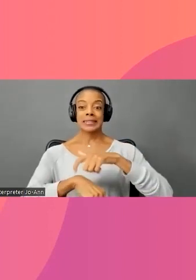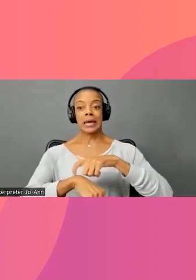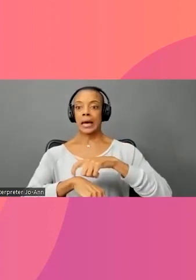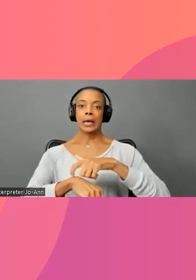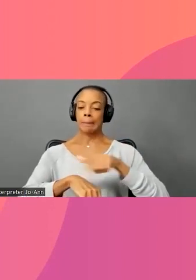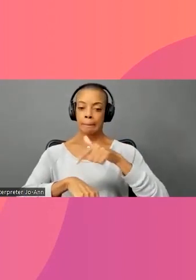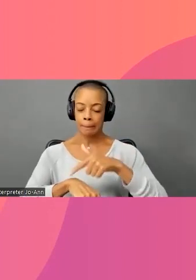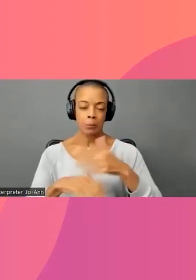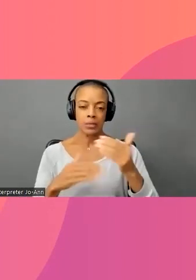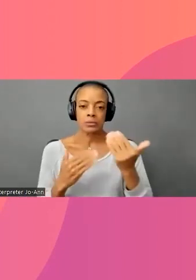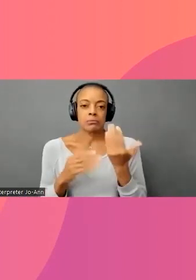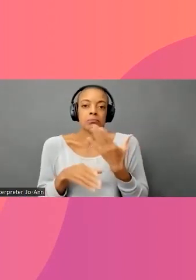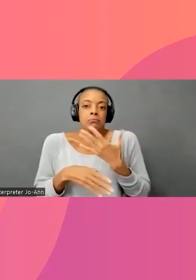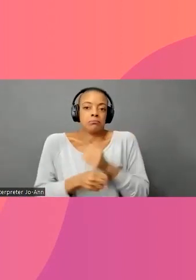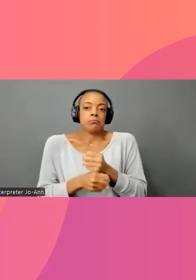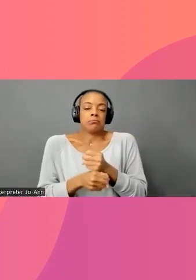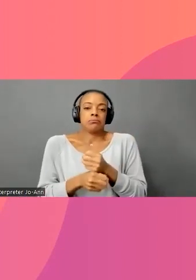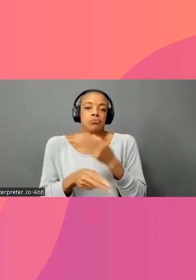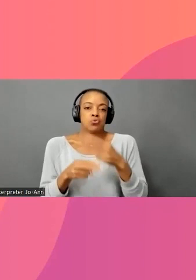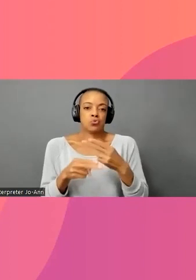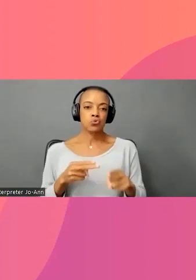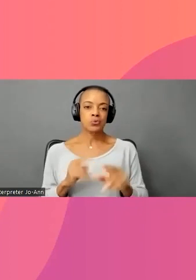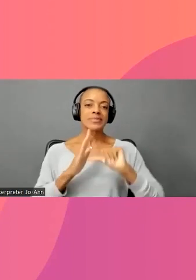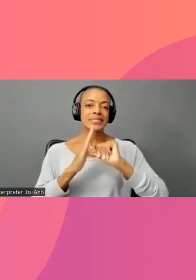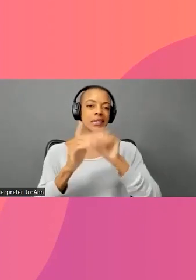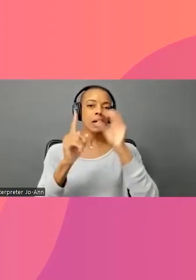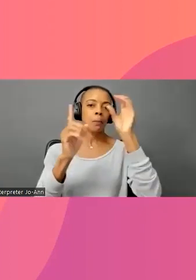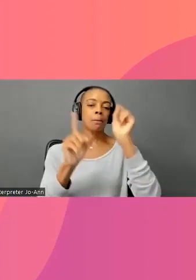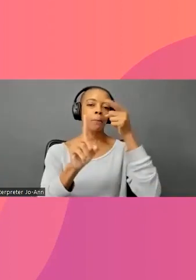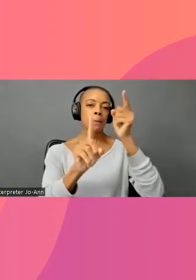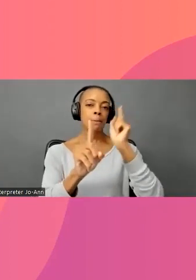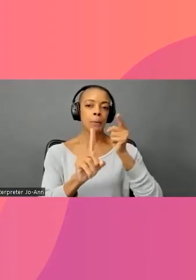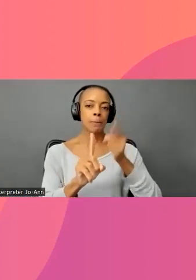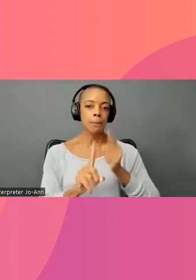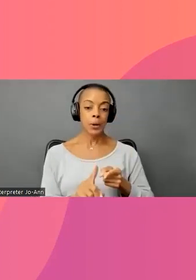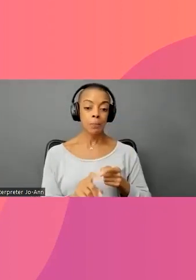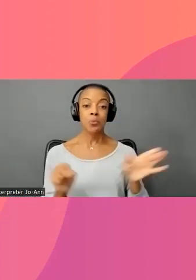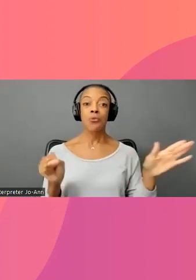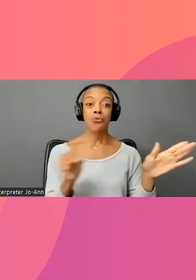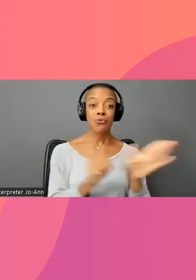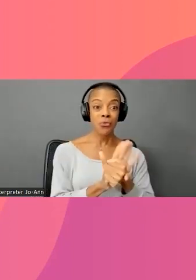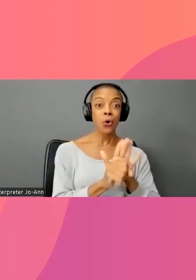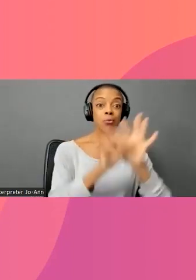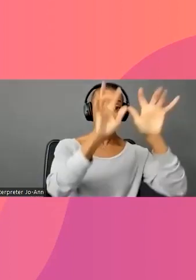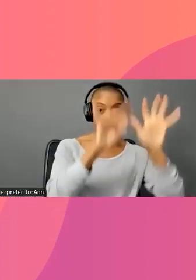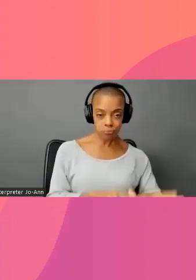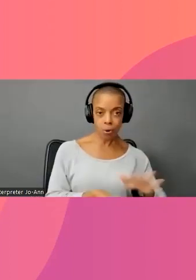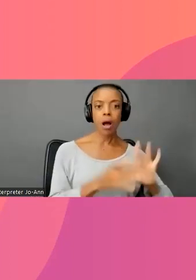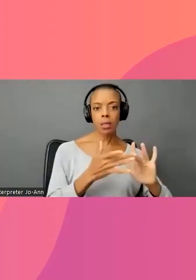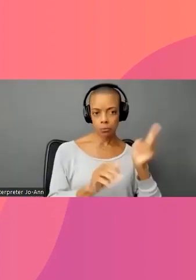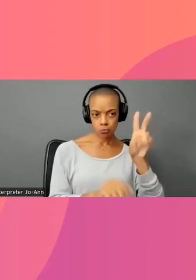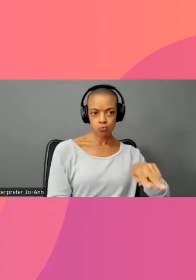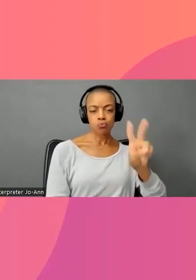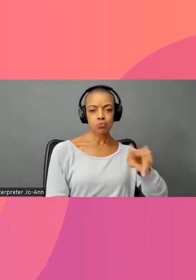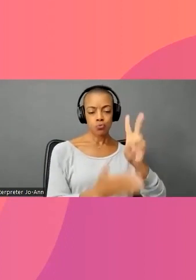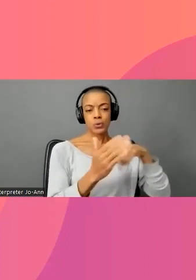Étant donné le temps imparti, je vais simplement mettre en lumière les aspects clés de la méthodologie, mais